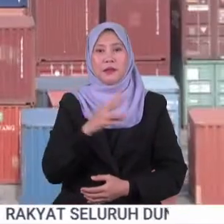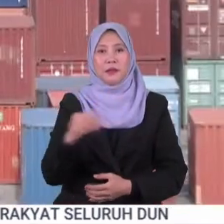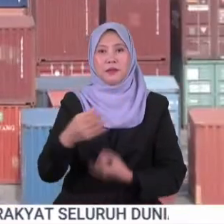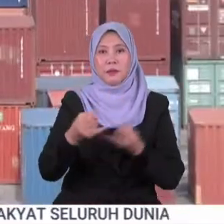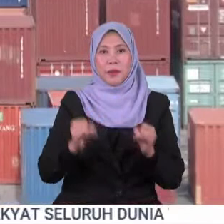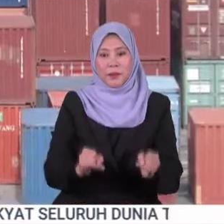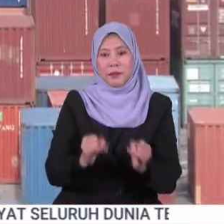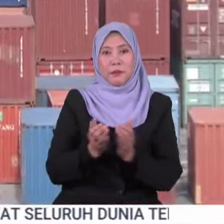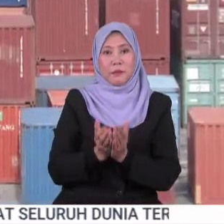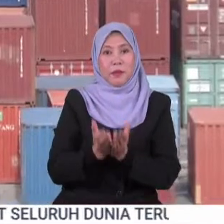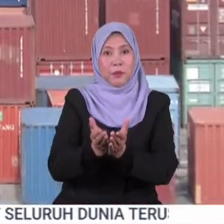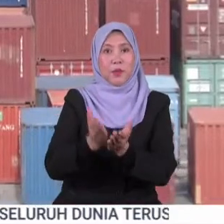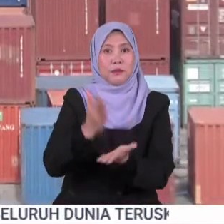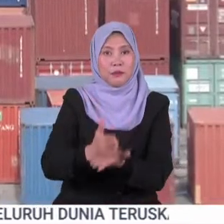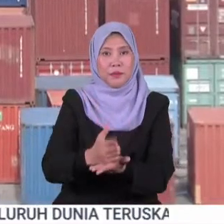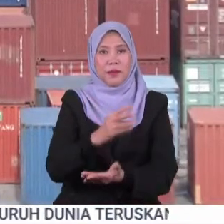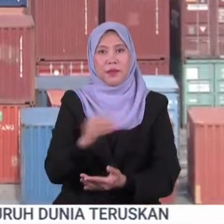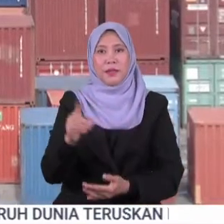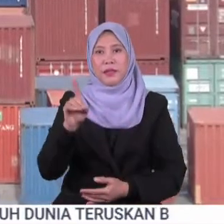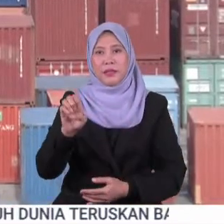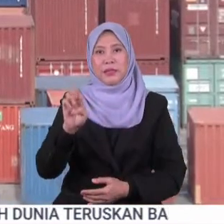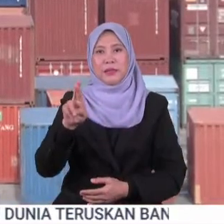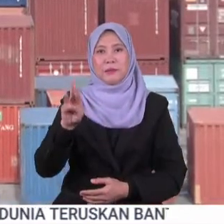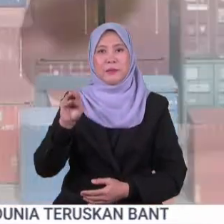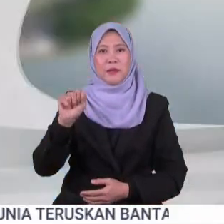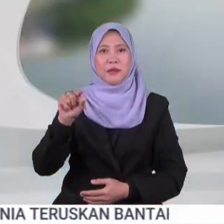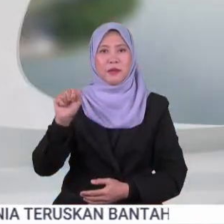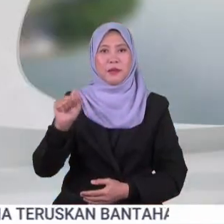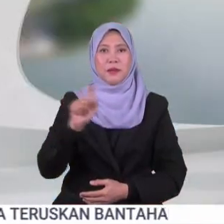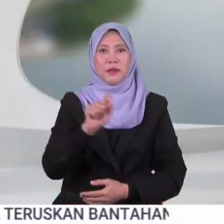Jabatan Pelabuhan dan Dermaga Tawau.